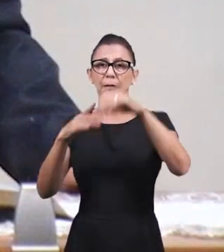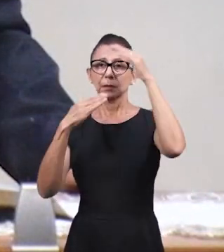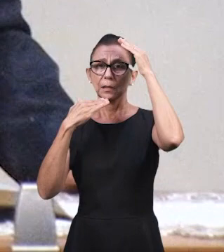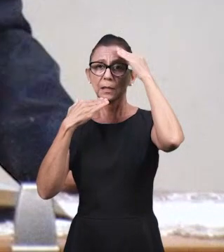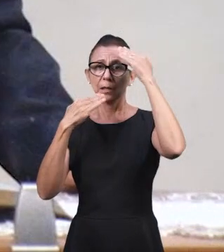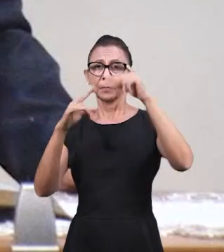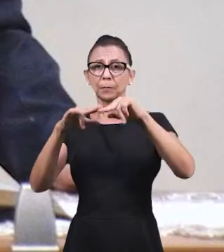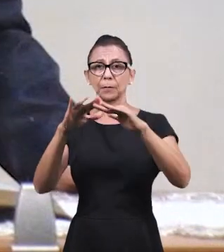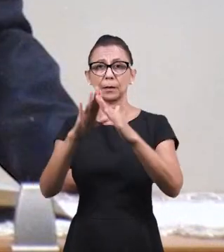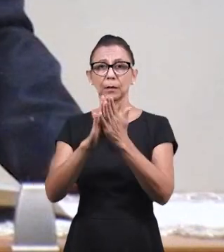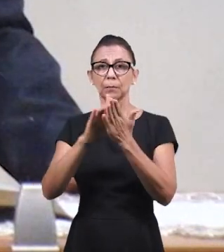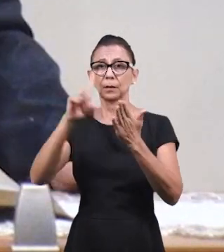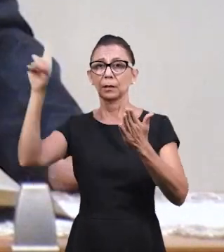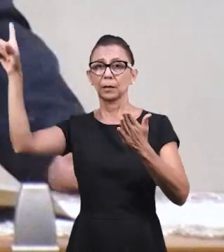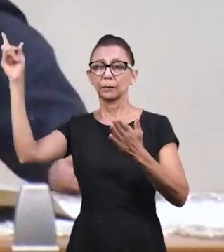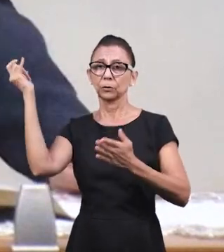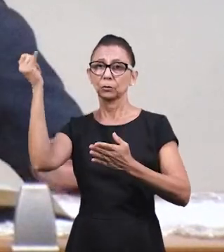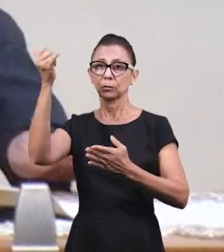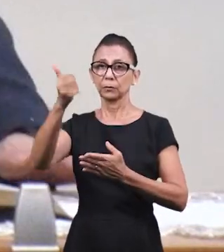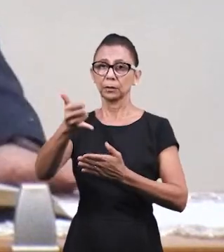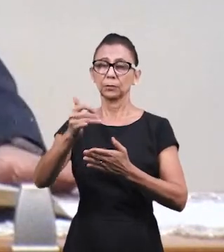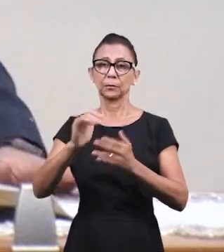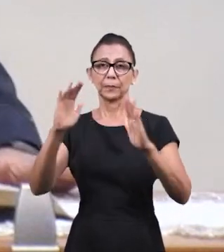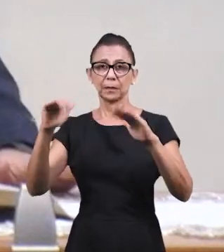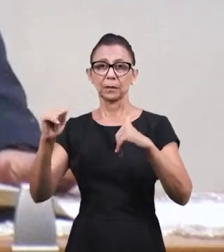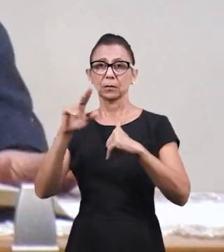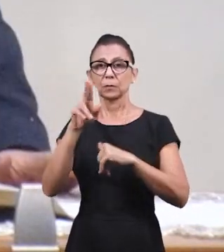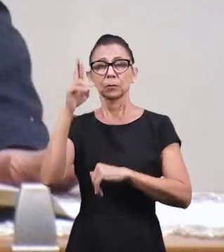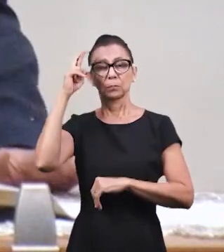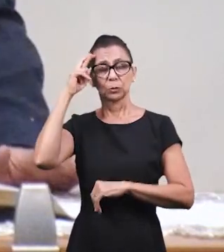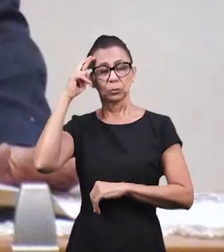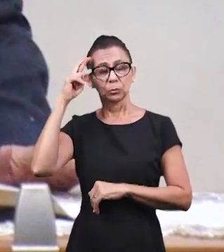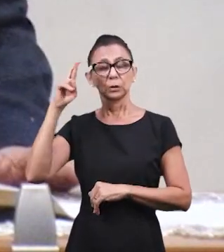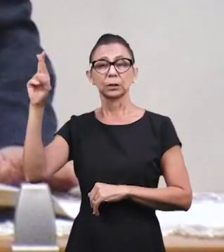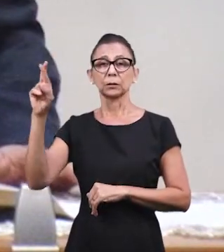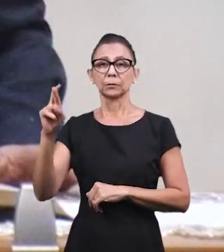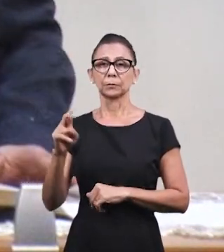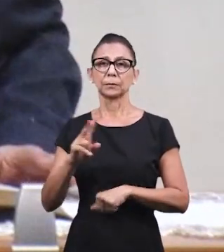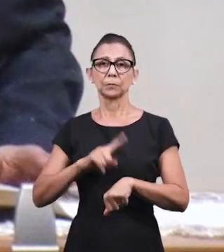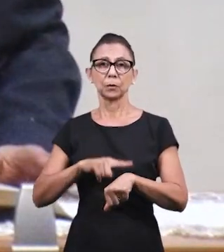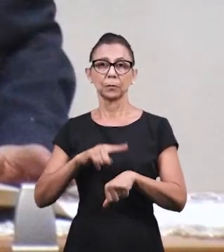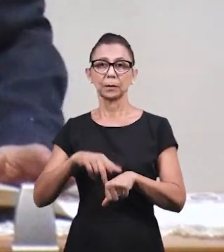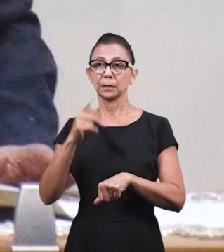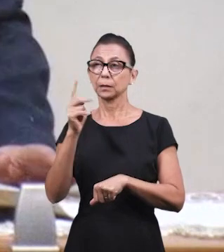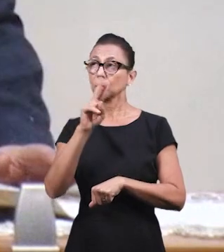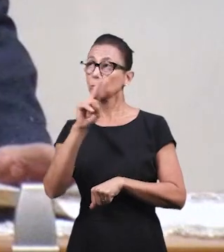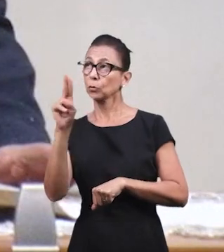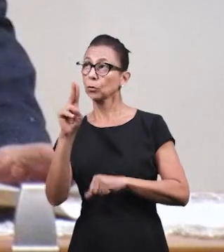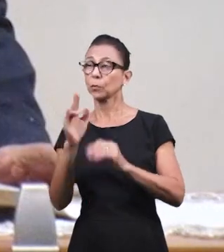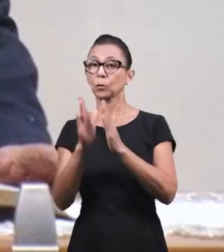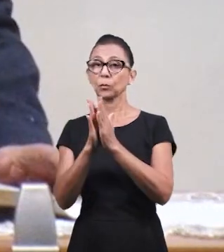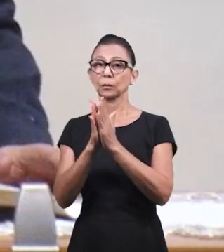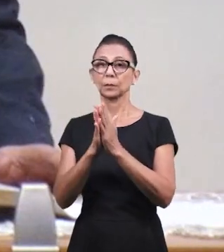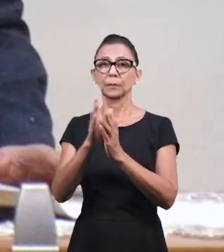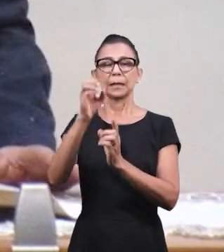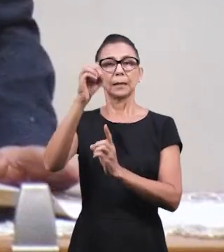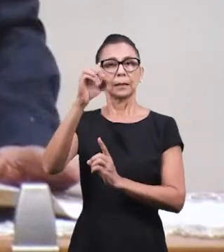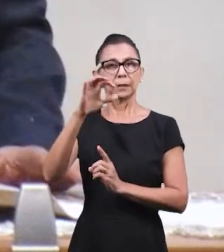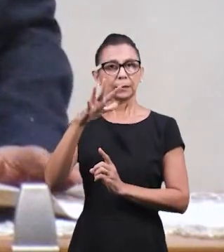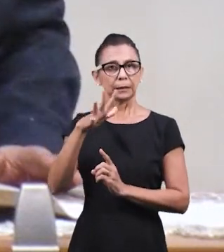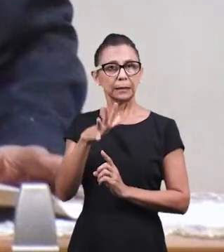слово да будет прославлено имя твое господь в этот момент во имя твое мы просим